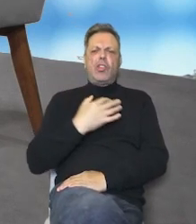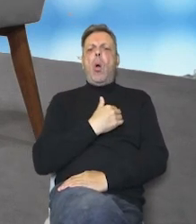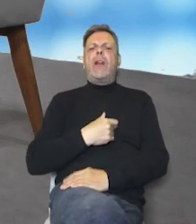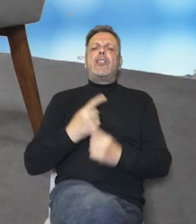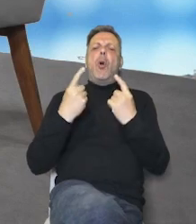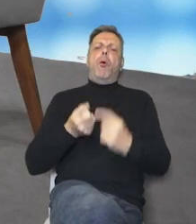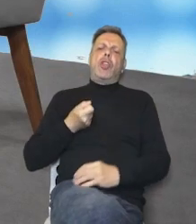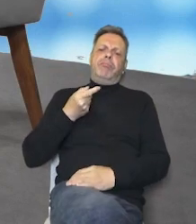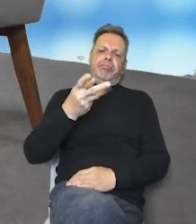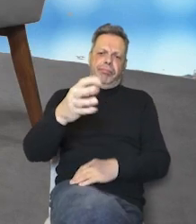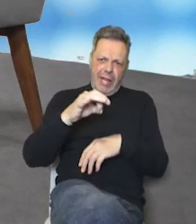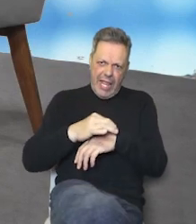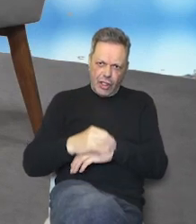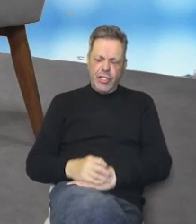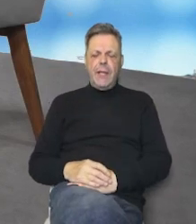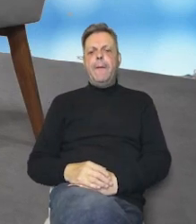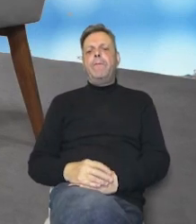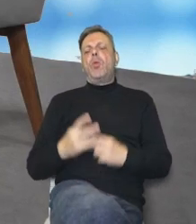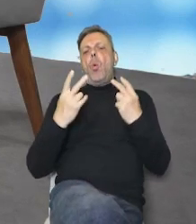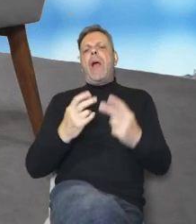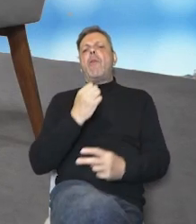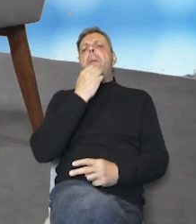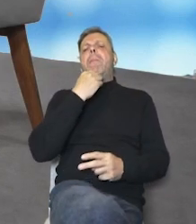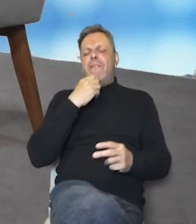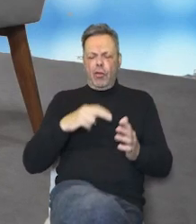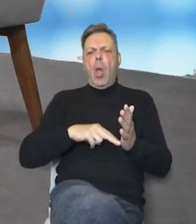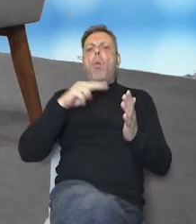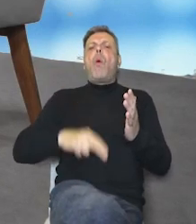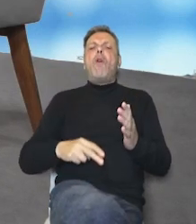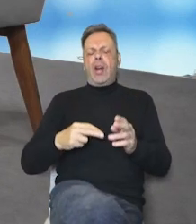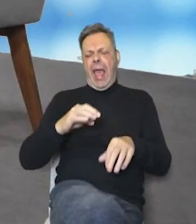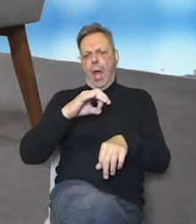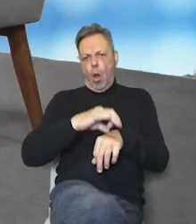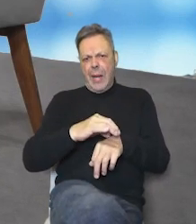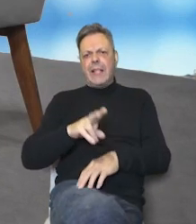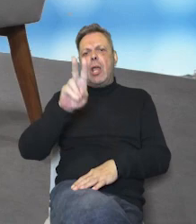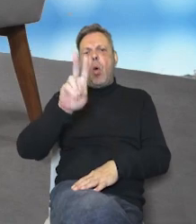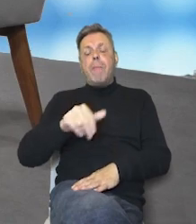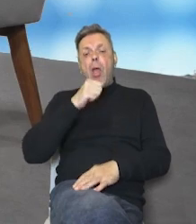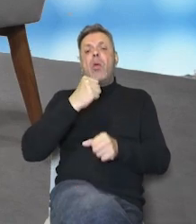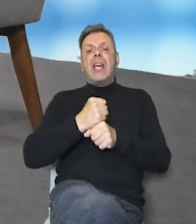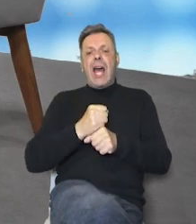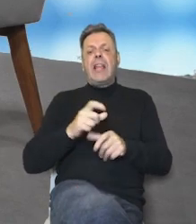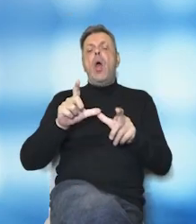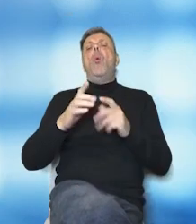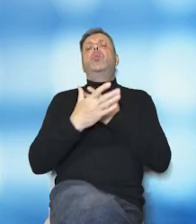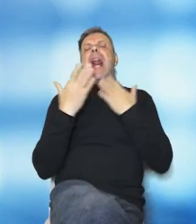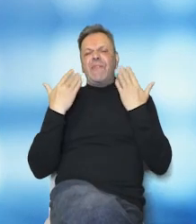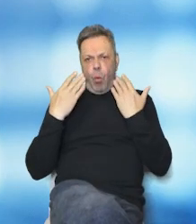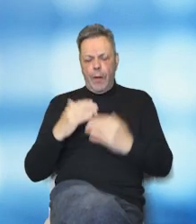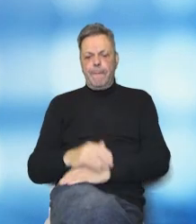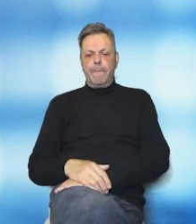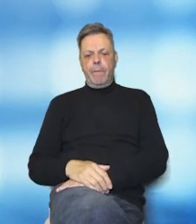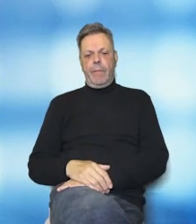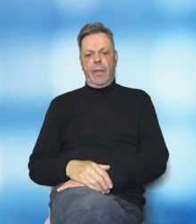postoje brojni liječnici, uglavnom privatne ugovorne ordinacije, koje imaju i rade i ultrazvuke. A